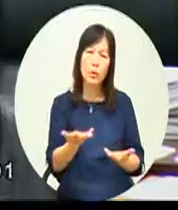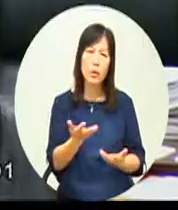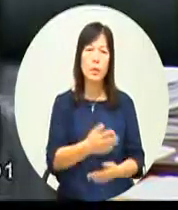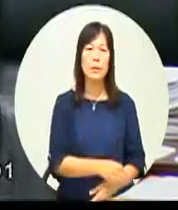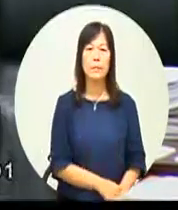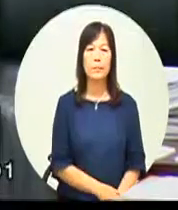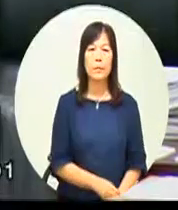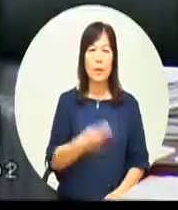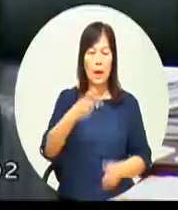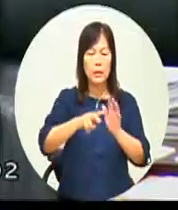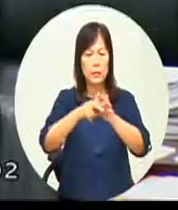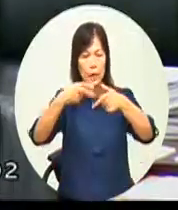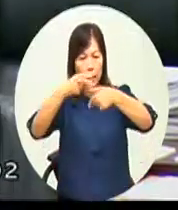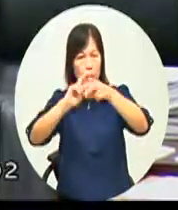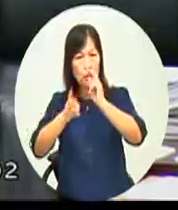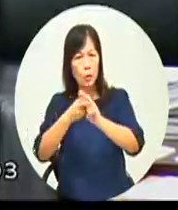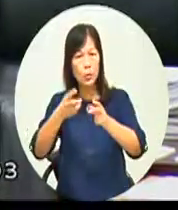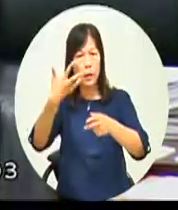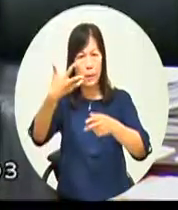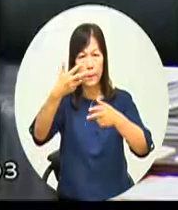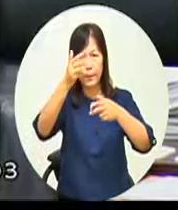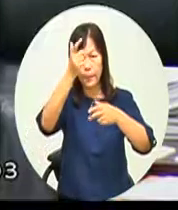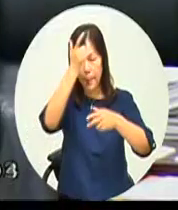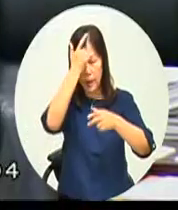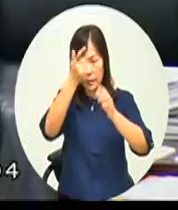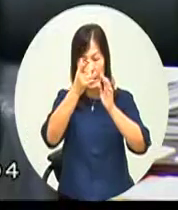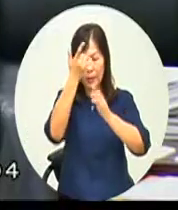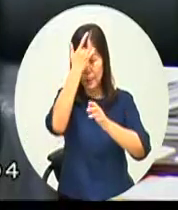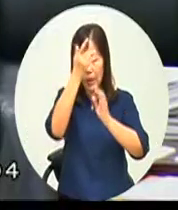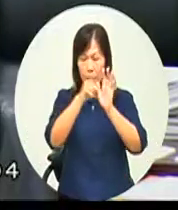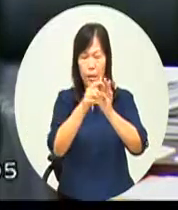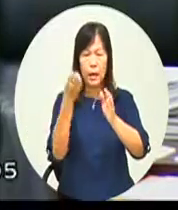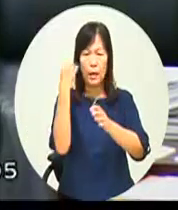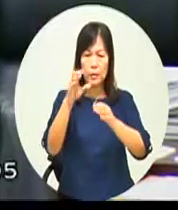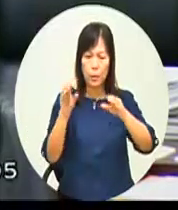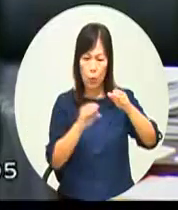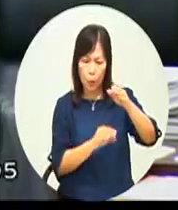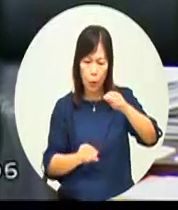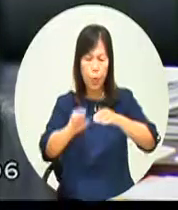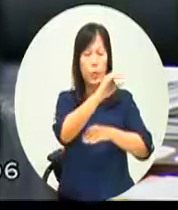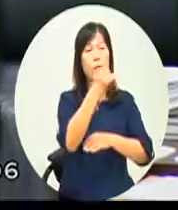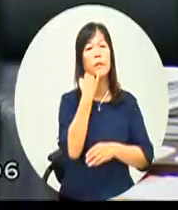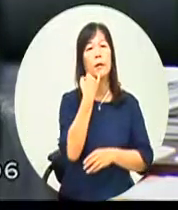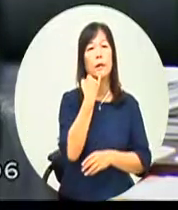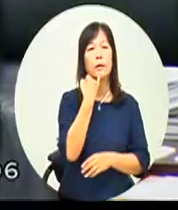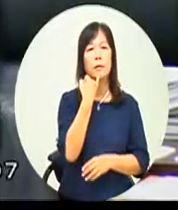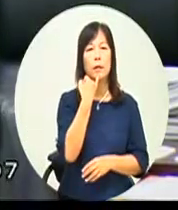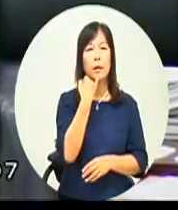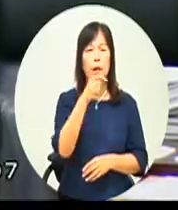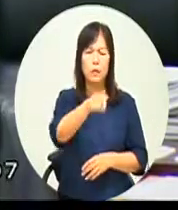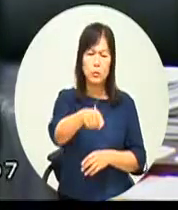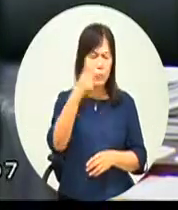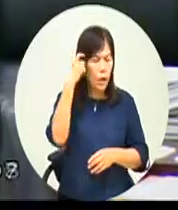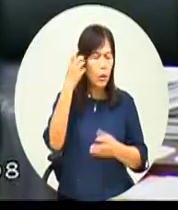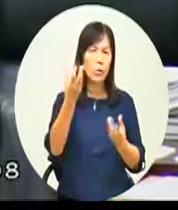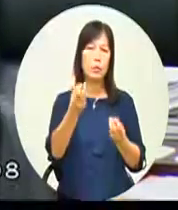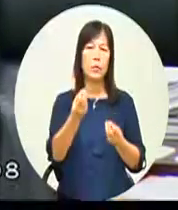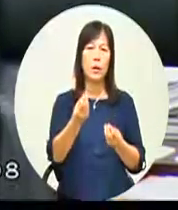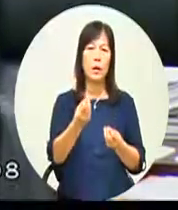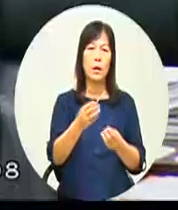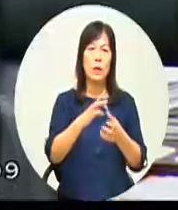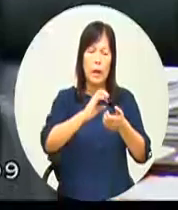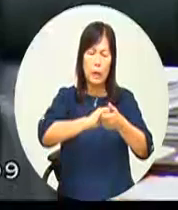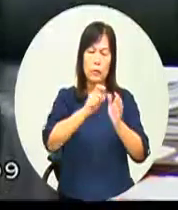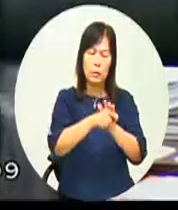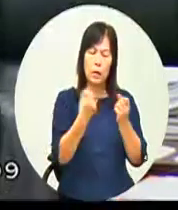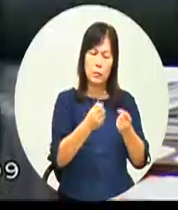要从仁武的八德交流道那个新的交流道那边上去也可以啊， 啊，怎么那个地方都不考量，偏偏要在我们